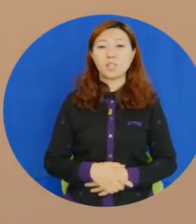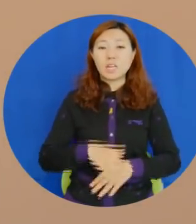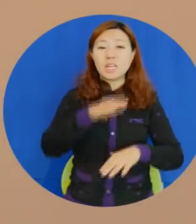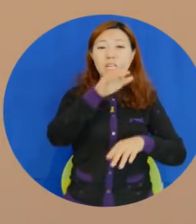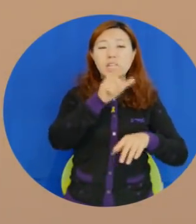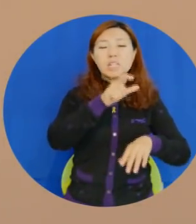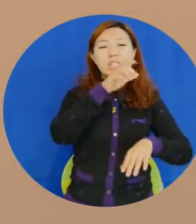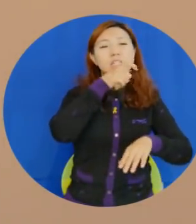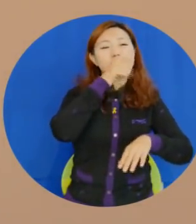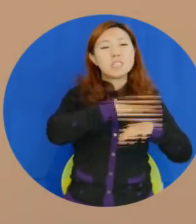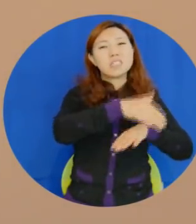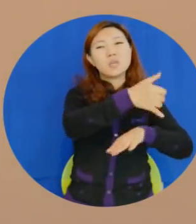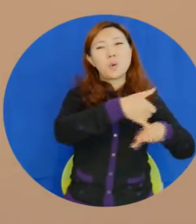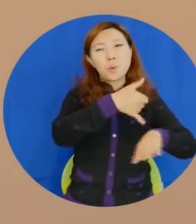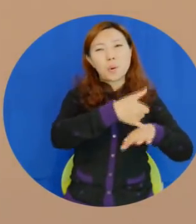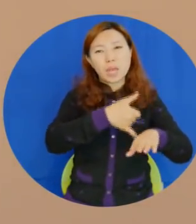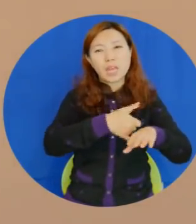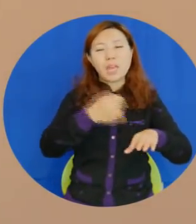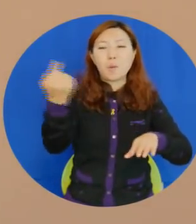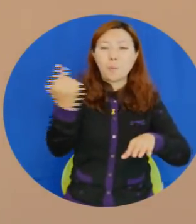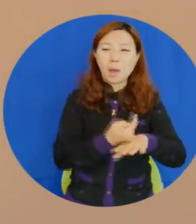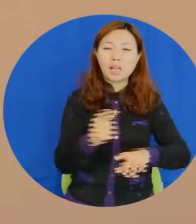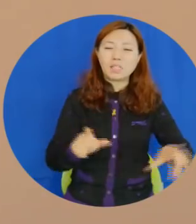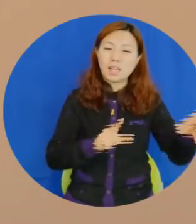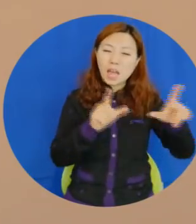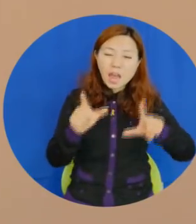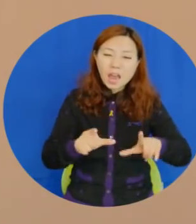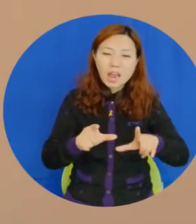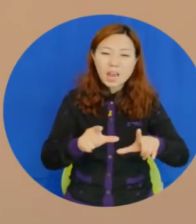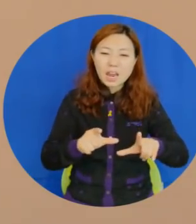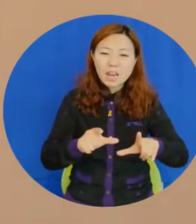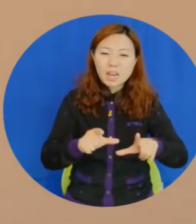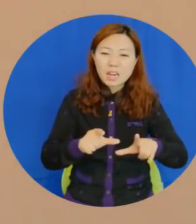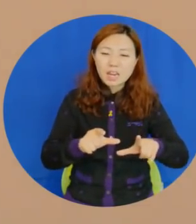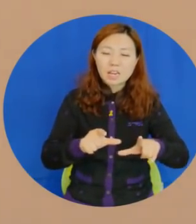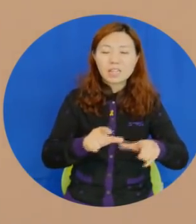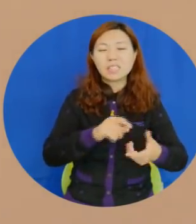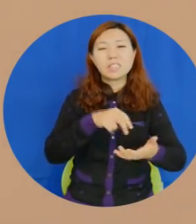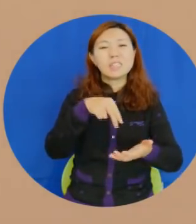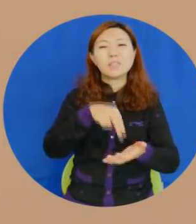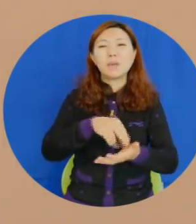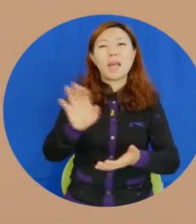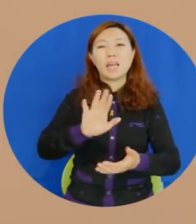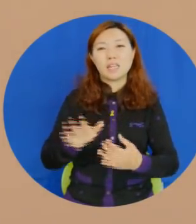그러니까 자기는 시골에 내려와서 살 수준이 안 된다 이 얘기예요.